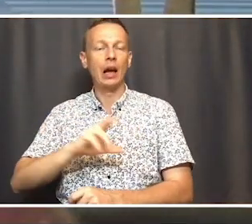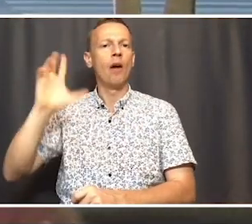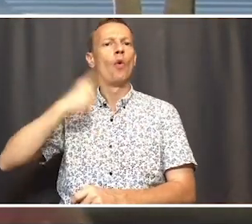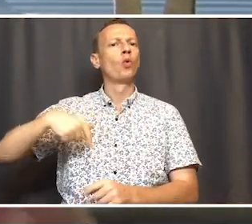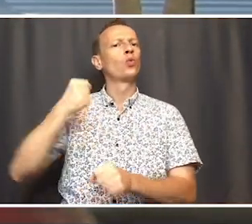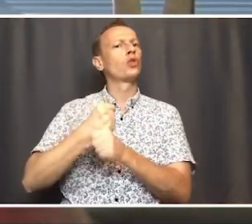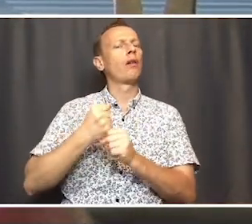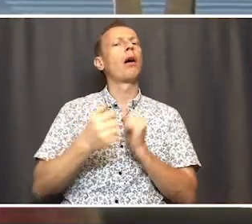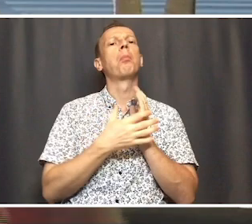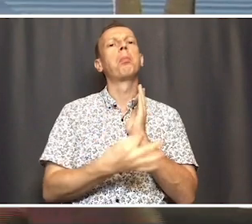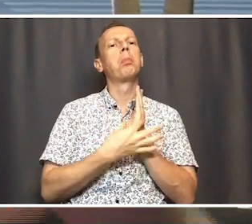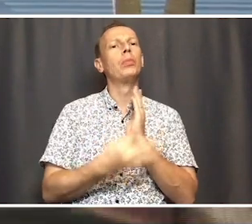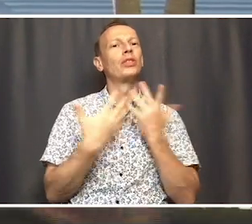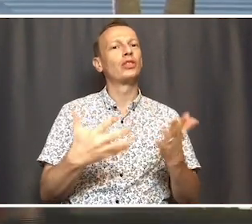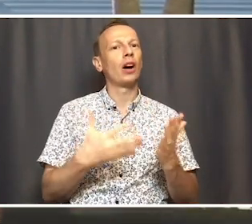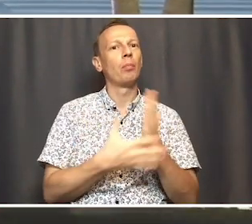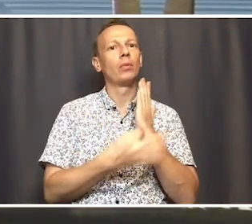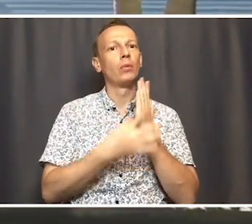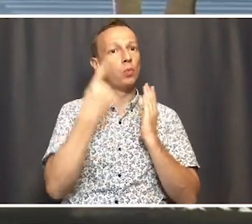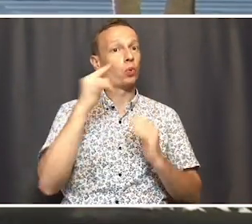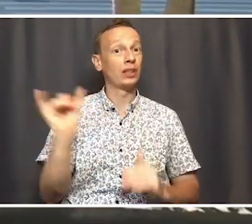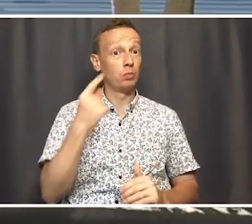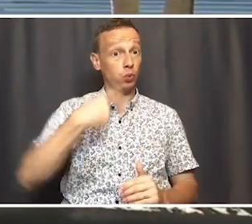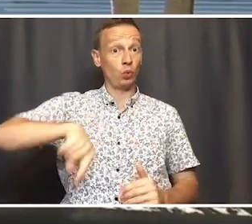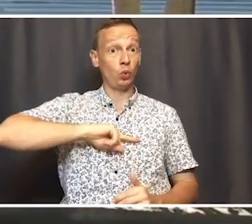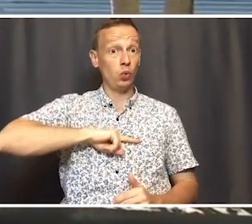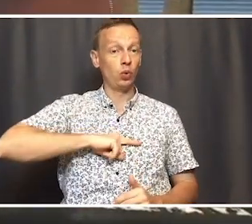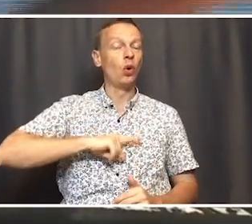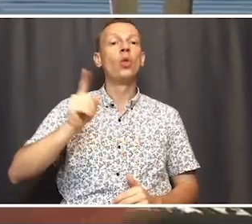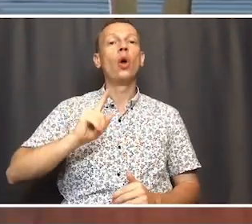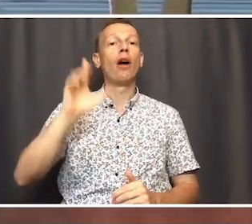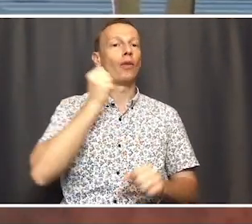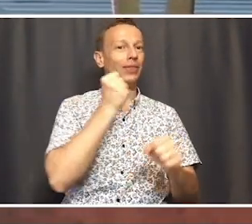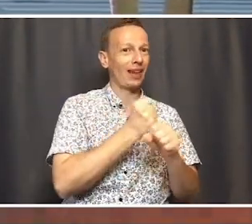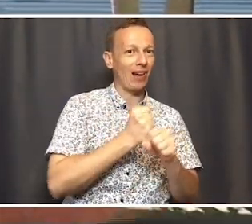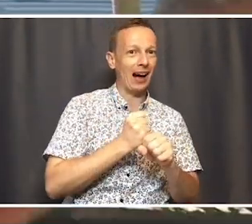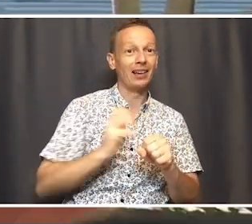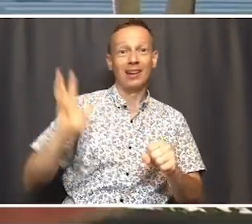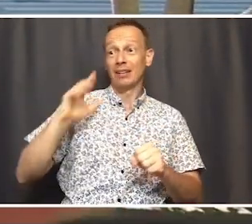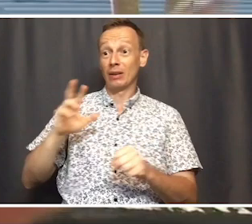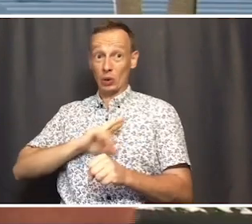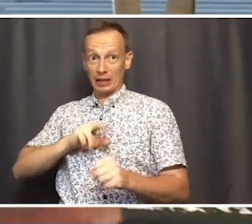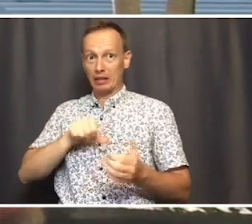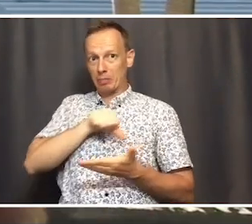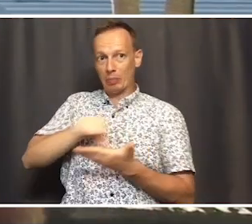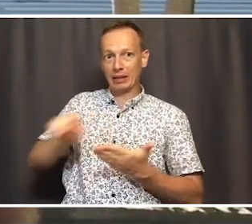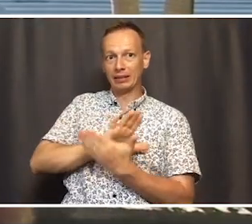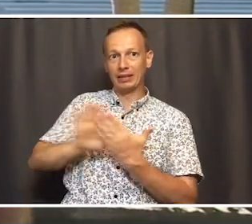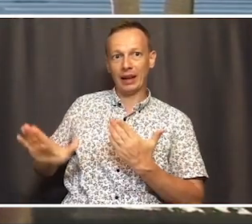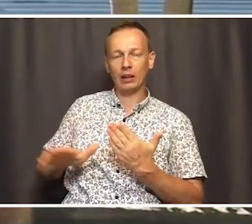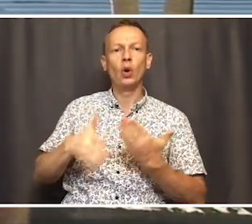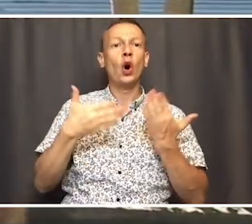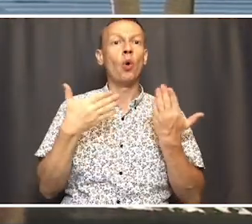cotisé, on n'a pas mis ça en capital pour nous. L'argent a été utilisé pour payer les retraites de nos anciens.